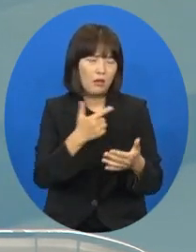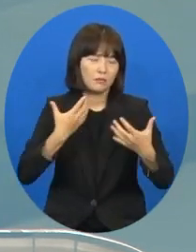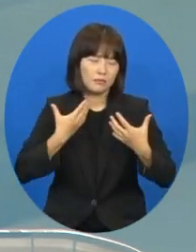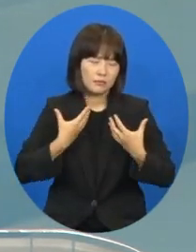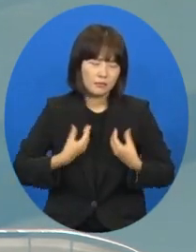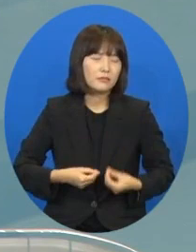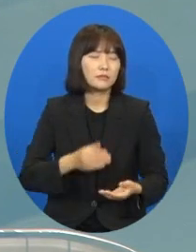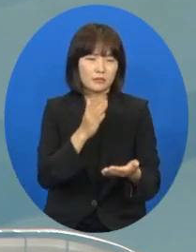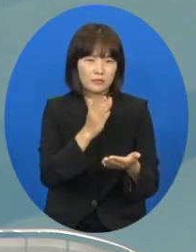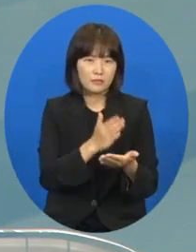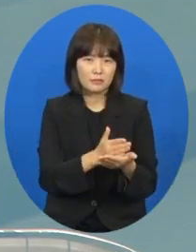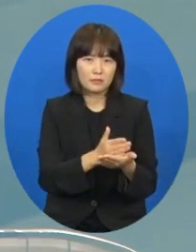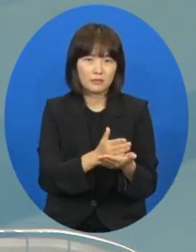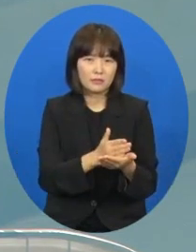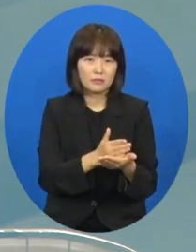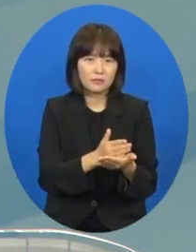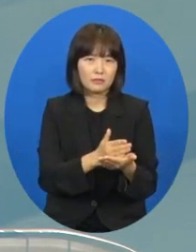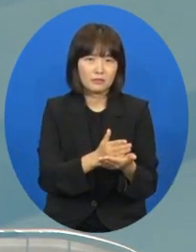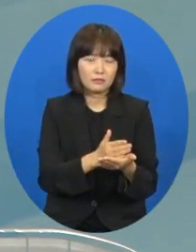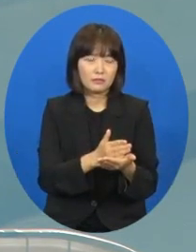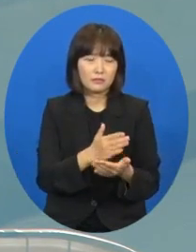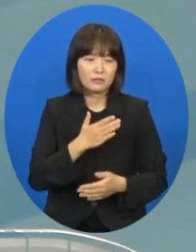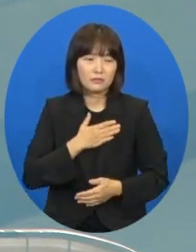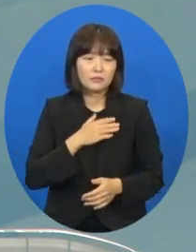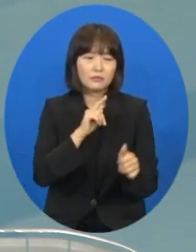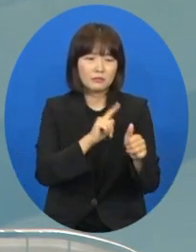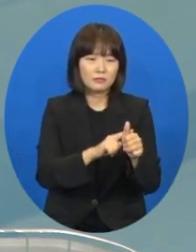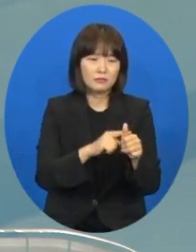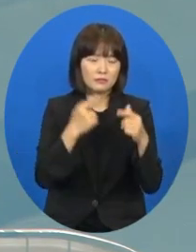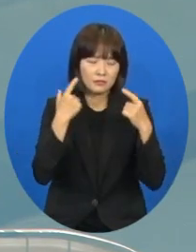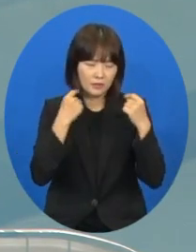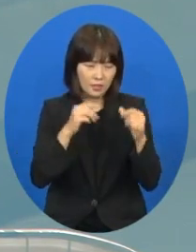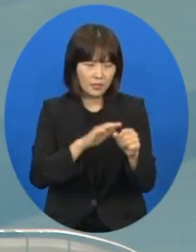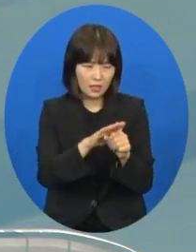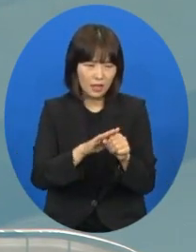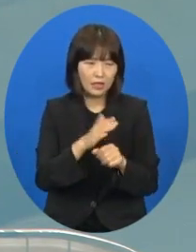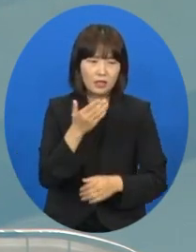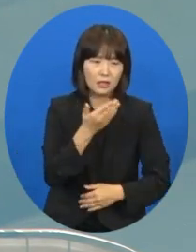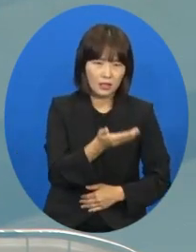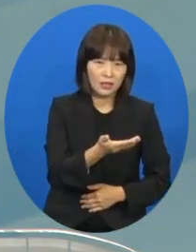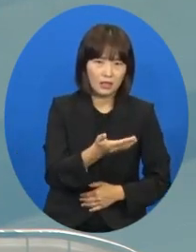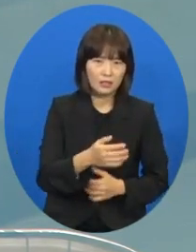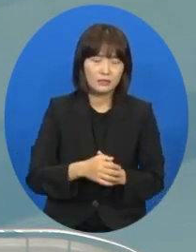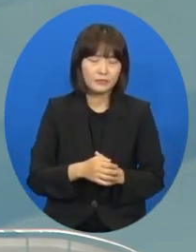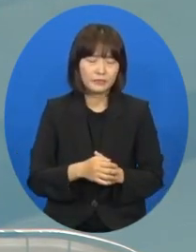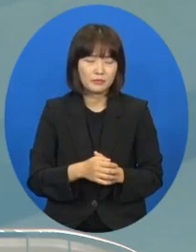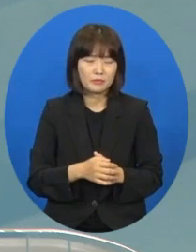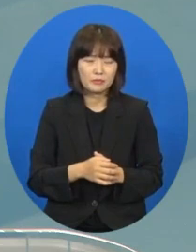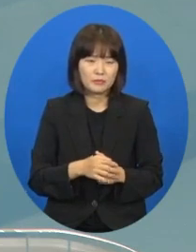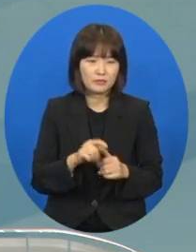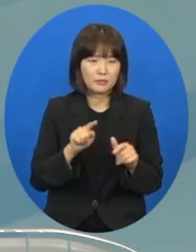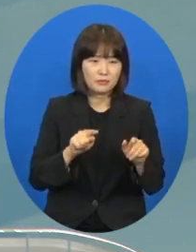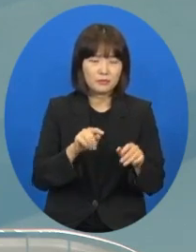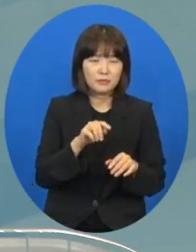마. 나 너 여전히 사랑한다. 너 여기서 좌절하지 마.